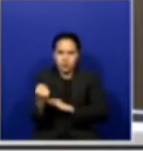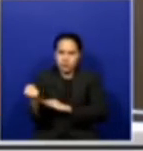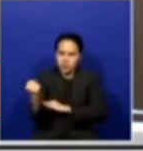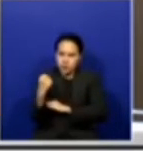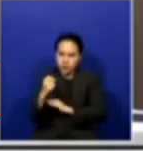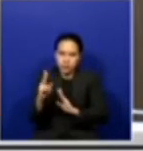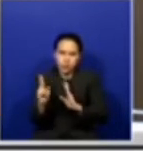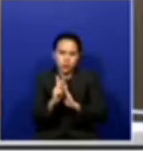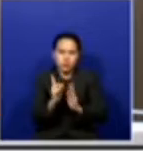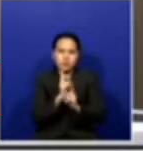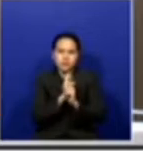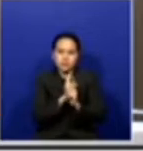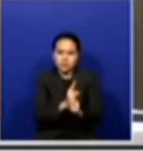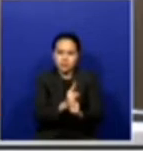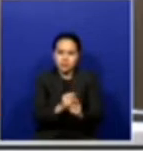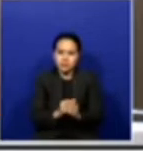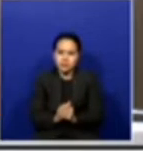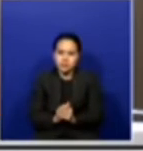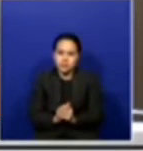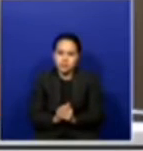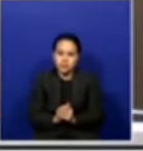ะ